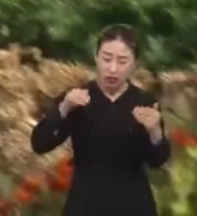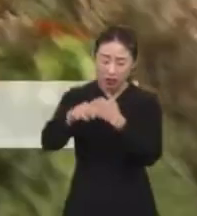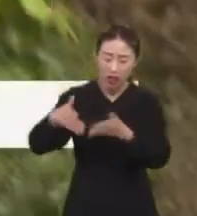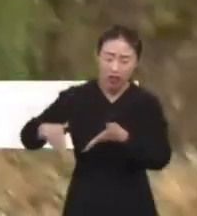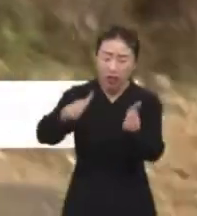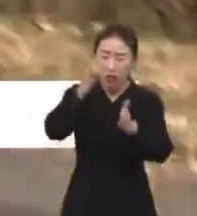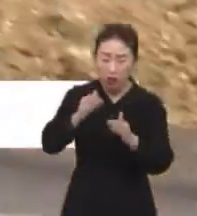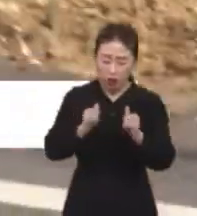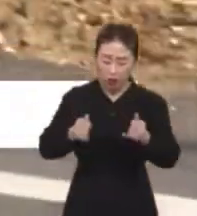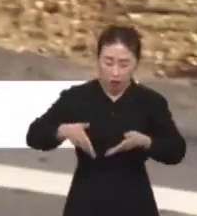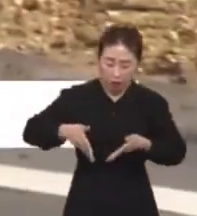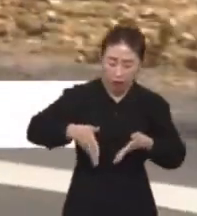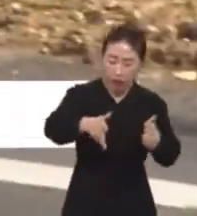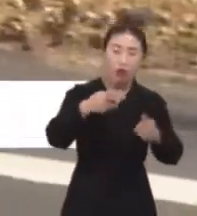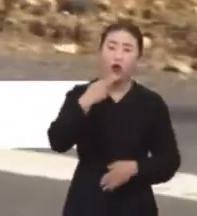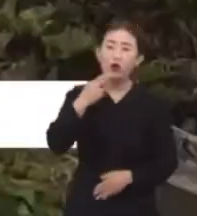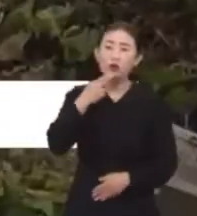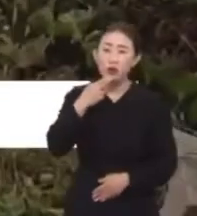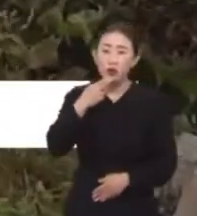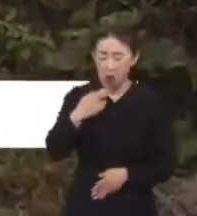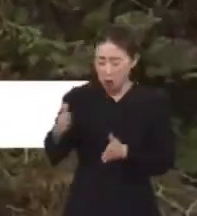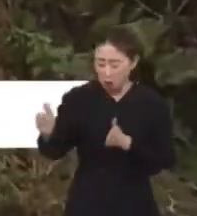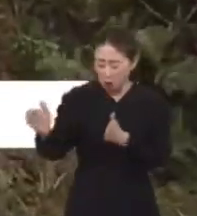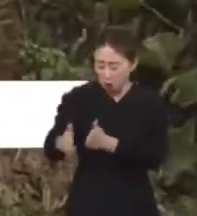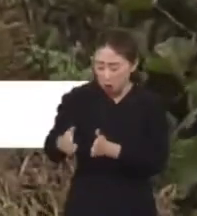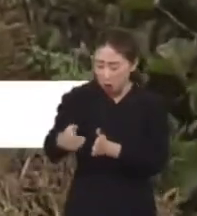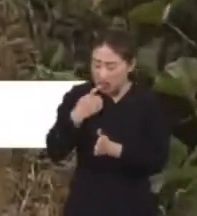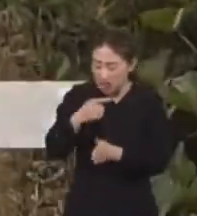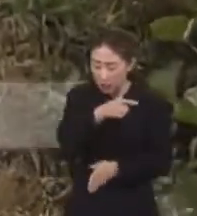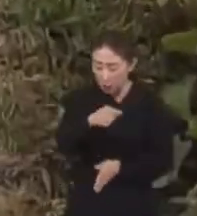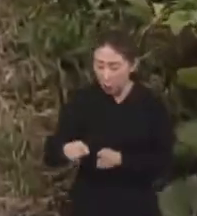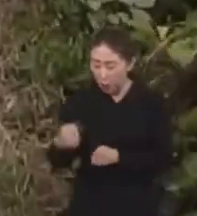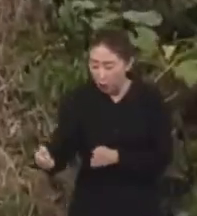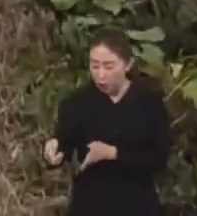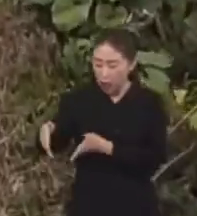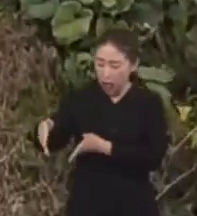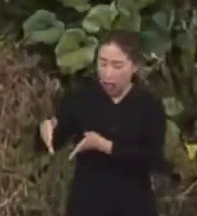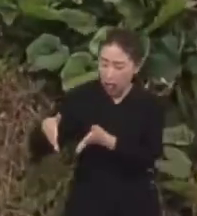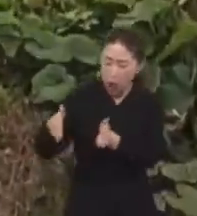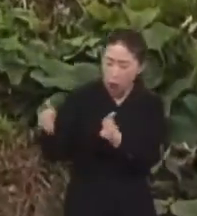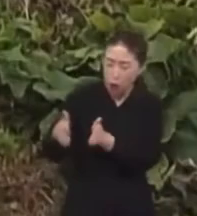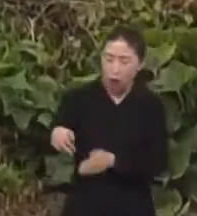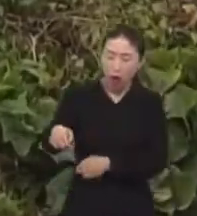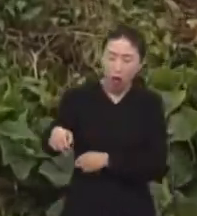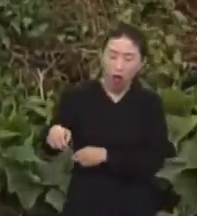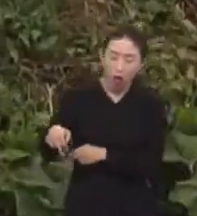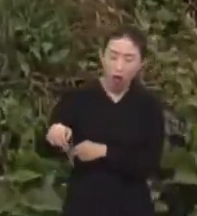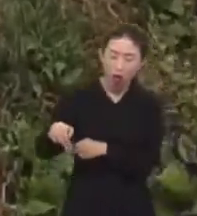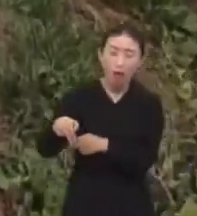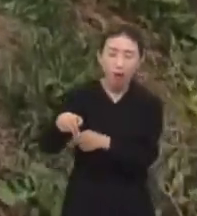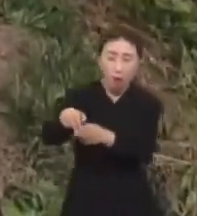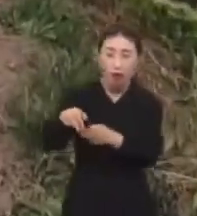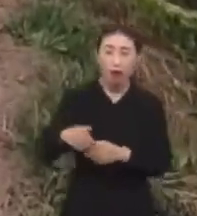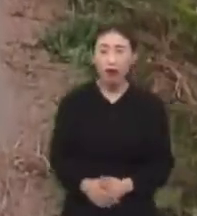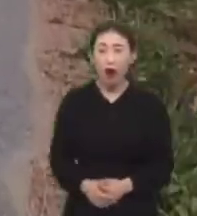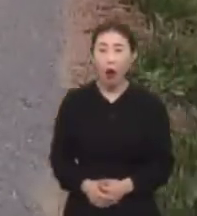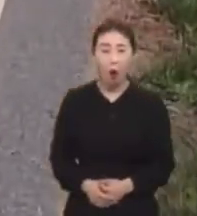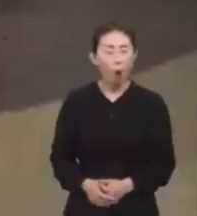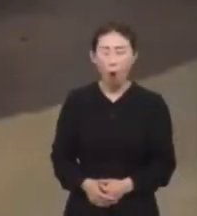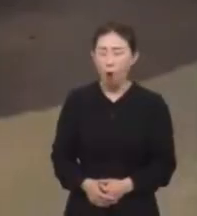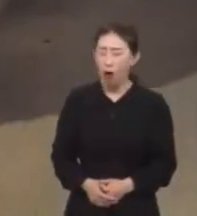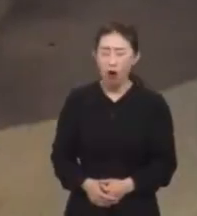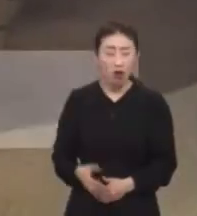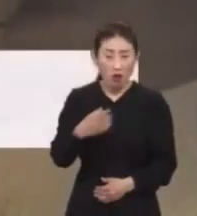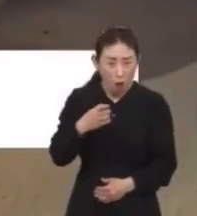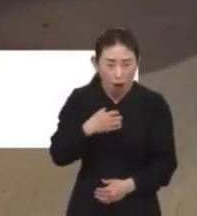바로 옆 실선으로 나뉘어진 1m 남짓한 공간이 유일한 인도 역할을 하고 있습니다. 아, 여기 엄청 위험해요?